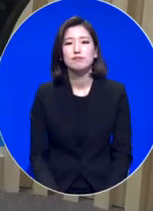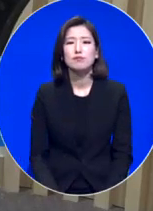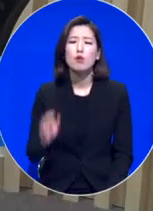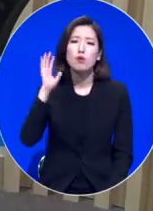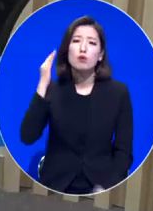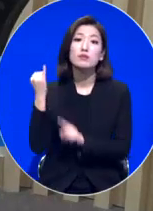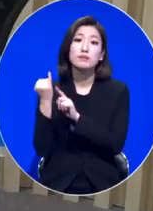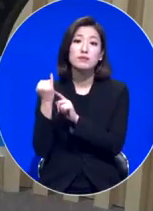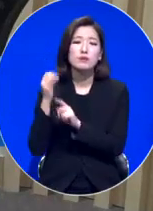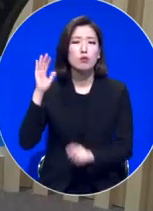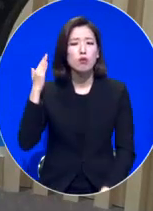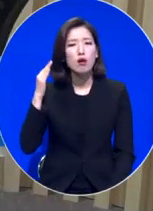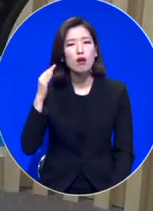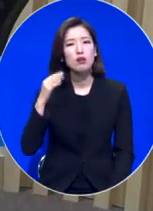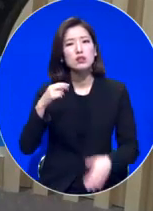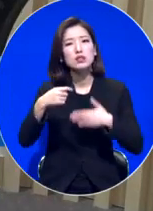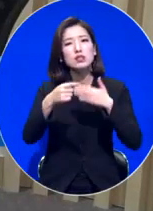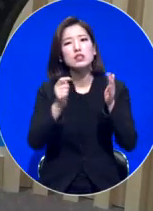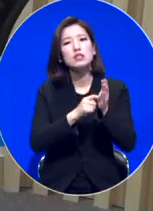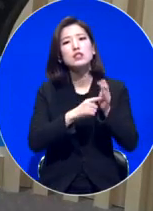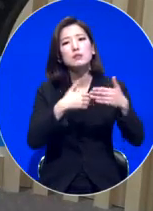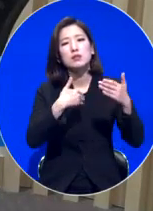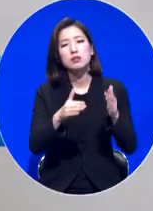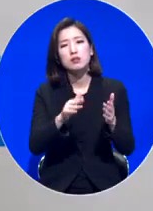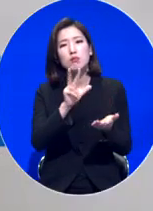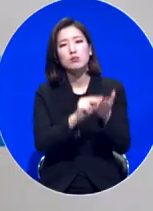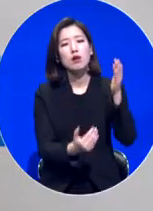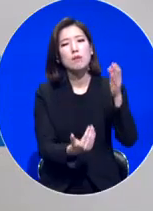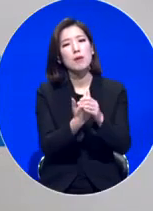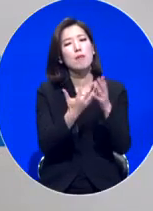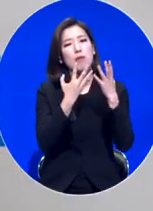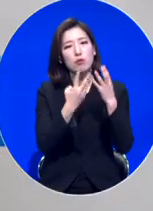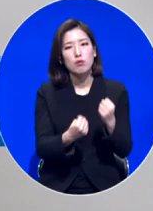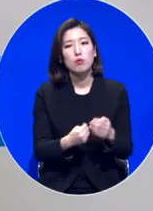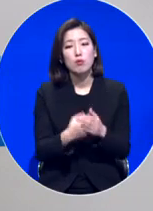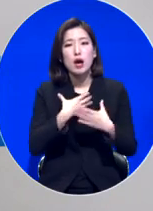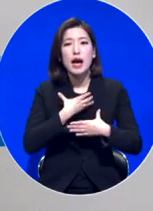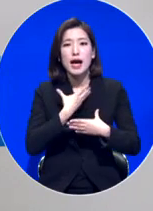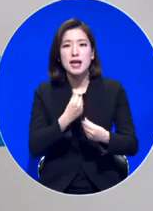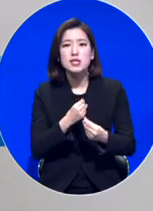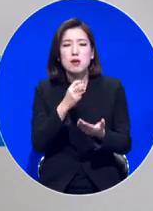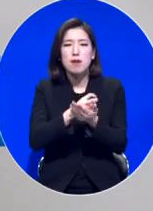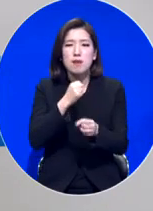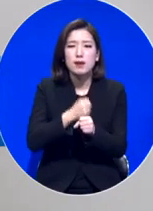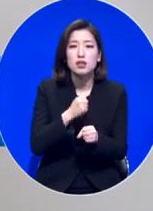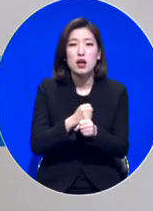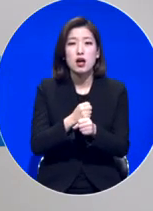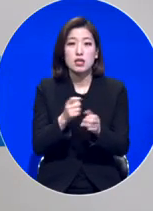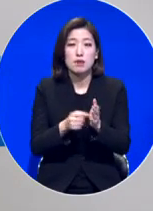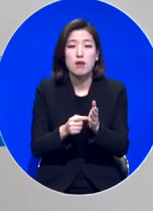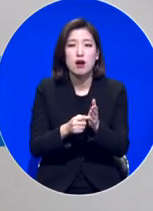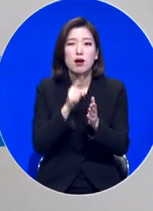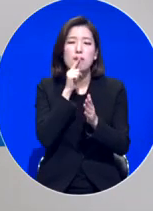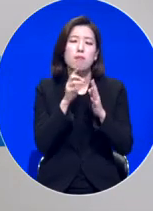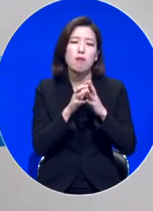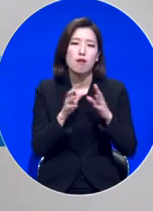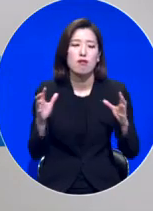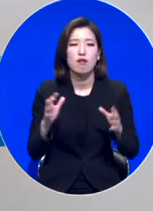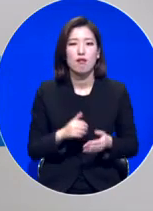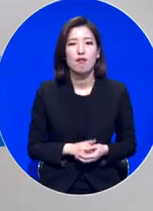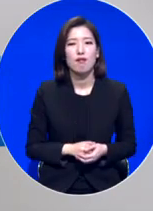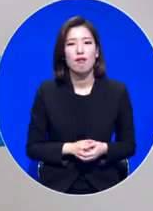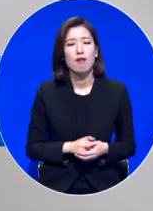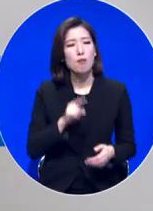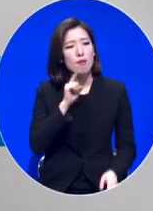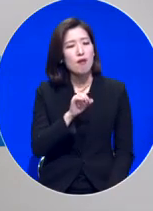최근에 응급실 내에서 참 불미스러운 일들이 많이 일어나고 있어요. 그래서 안전 대책이 시급하다 이런 얘기가 많은데요. 좀 이렇게